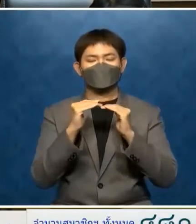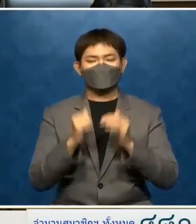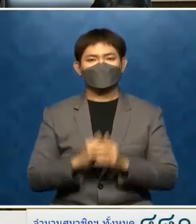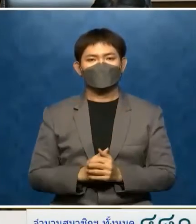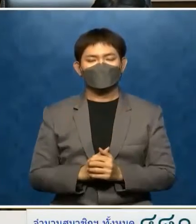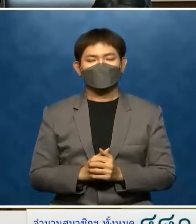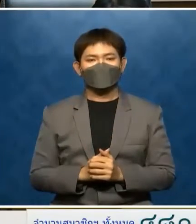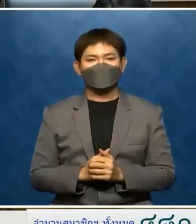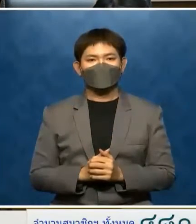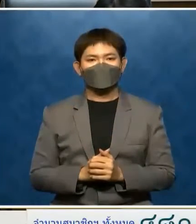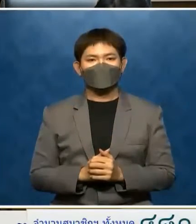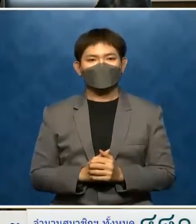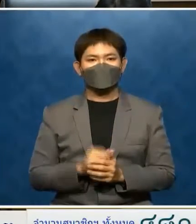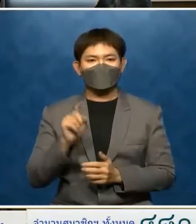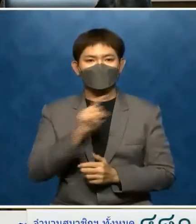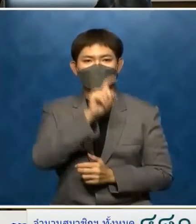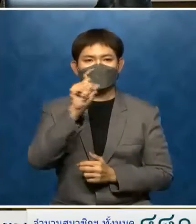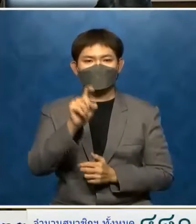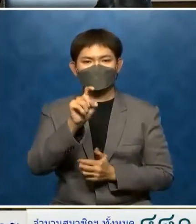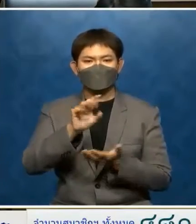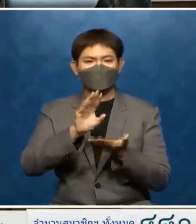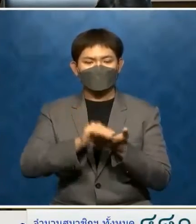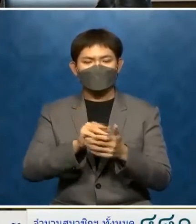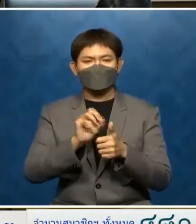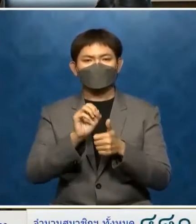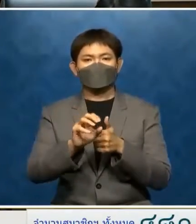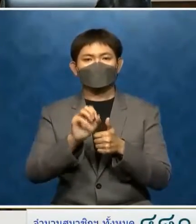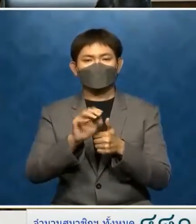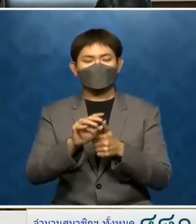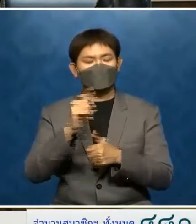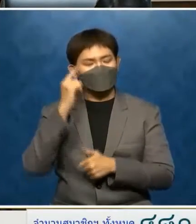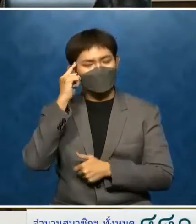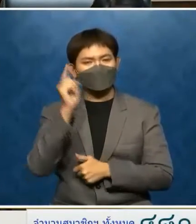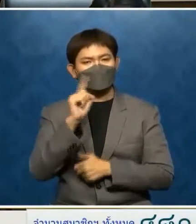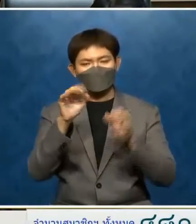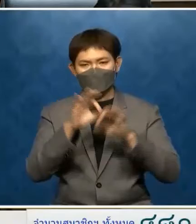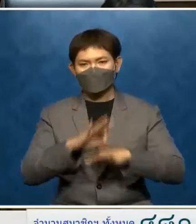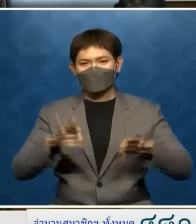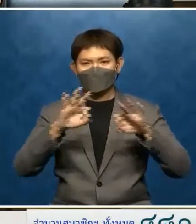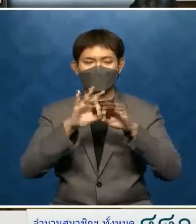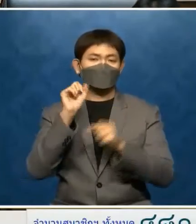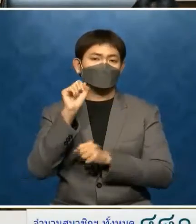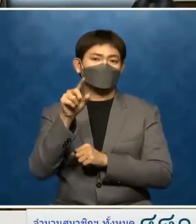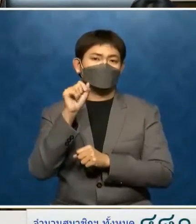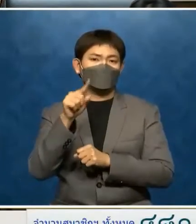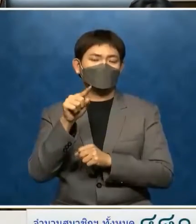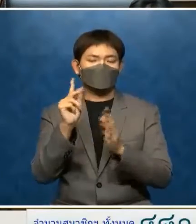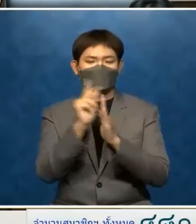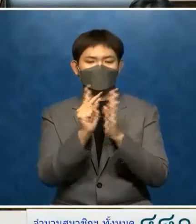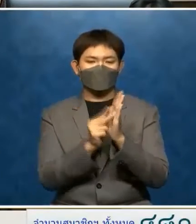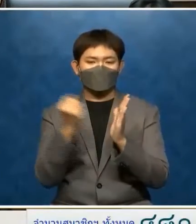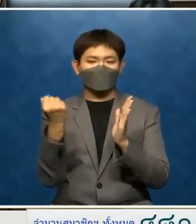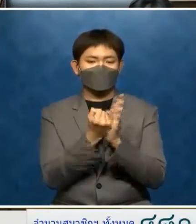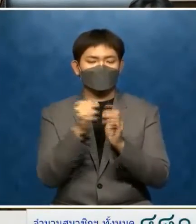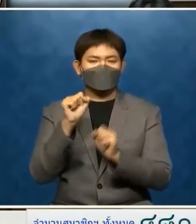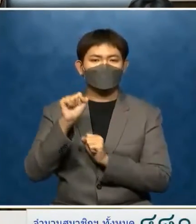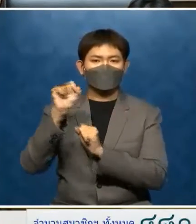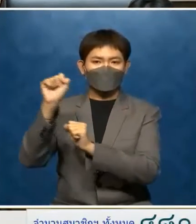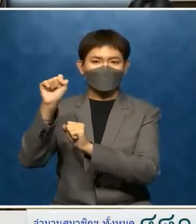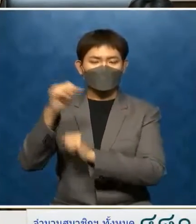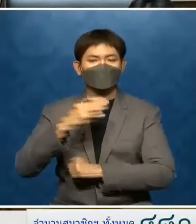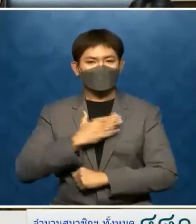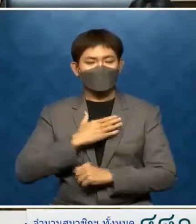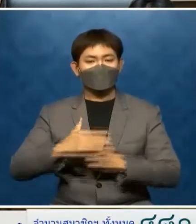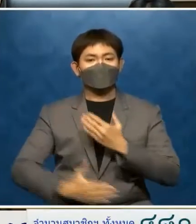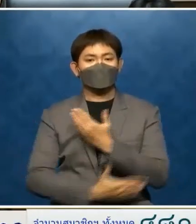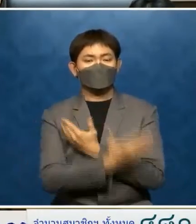์ชนมีข้อสังเกตและข้อเสนยแะเห็นว่ามีคามจำเป็นเร่งดวนใการตลาจุดหมายเฉบับนี้ดฉัน